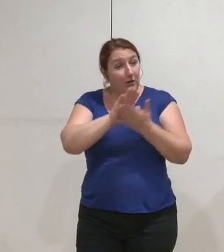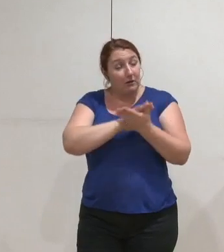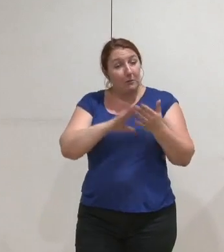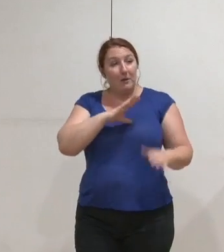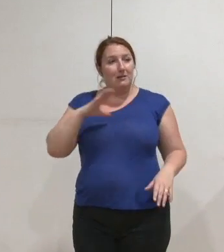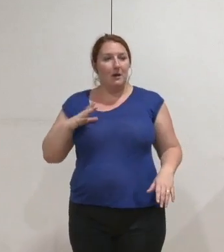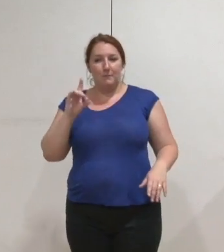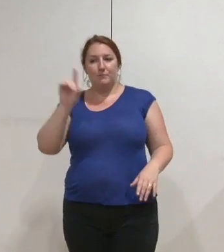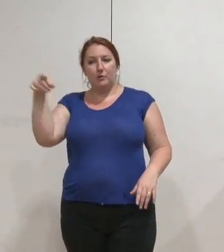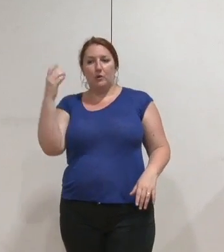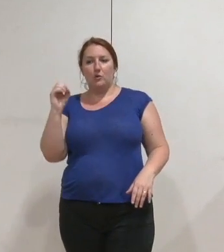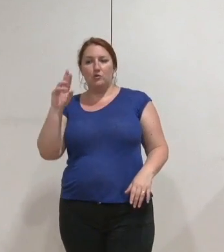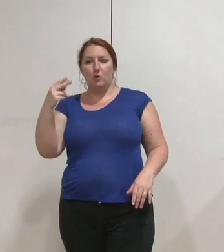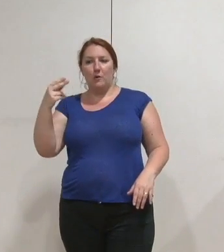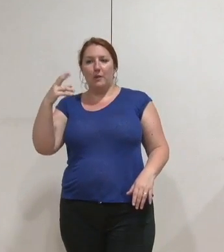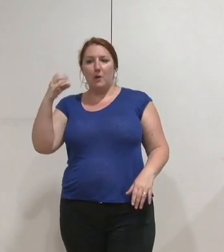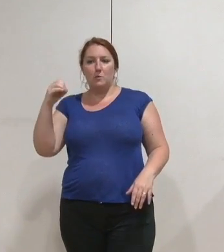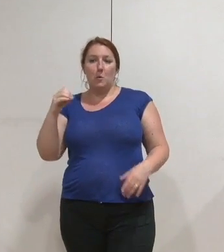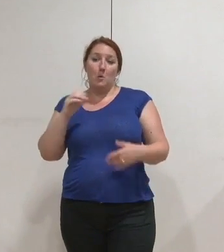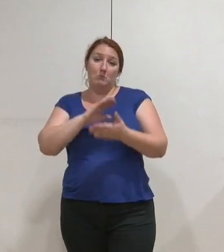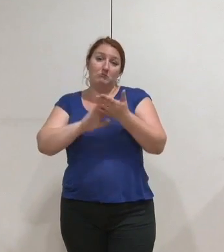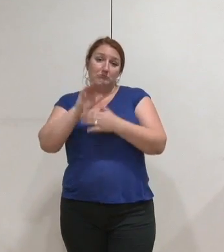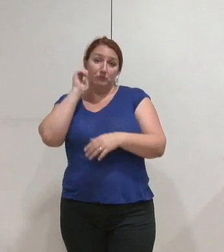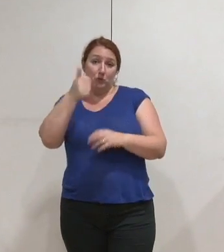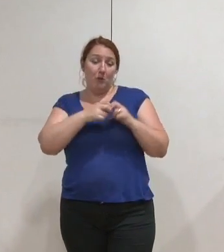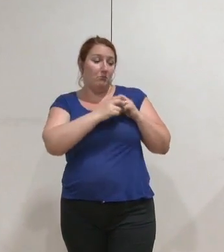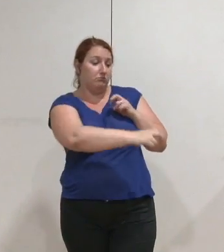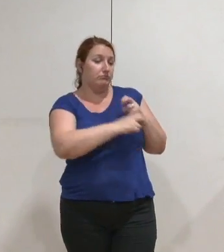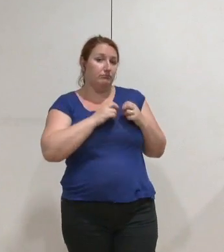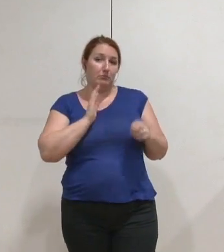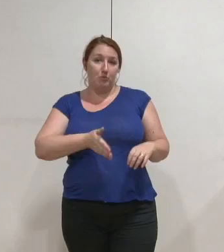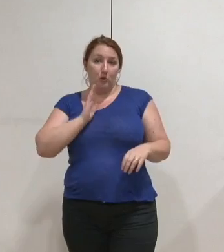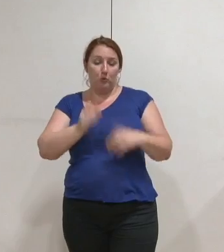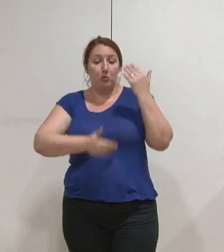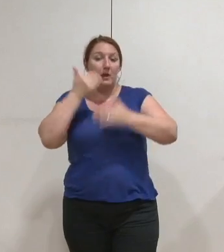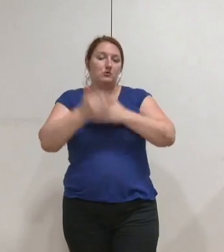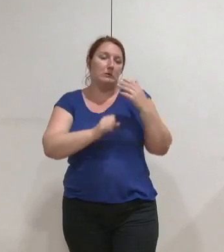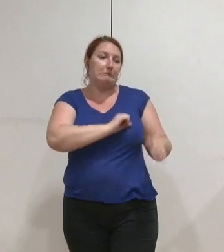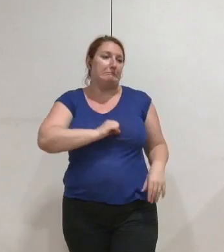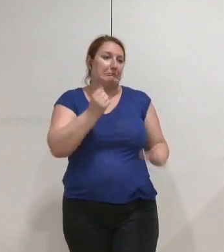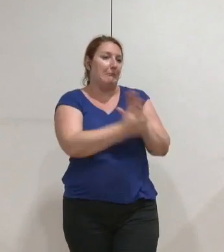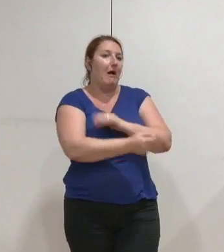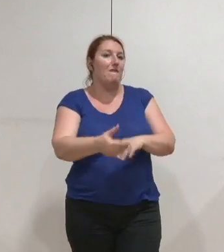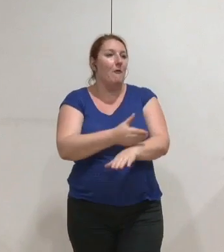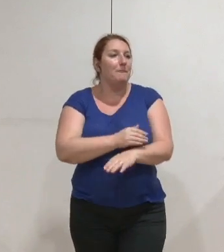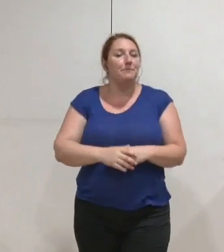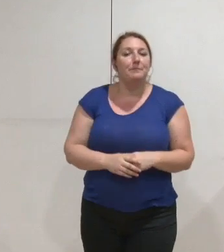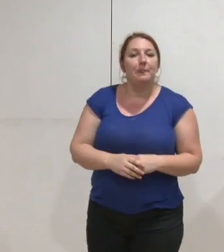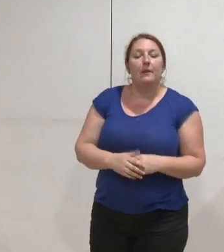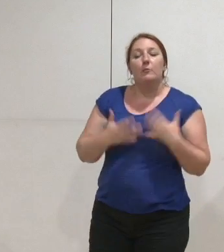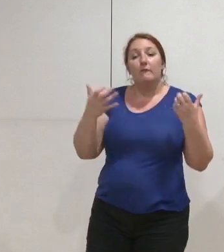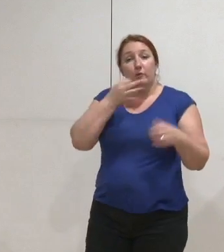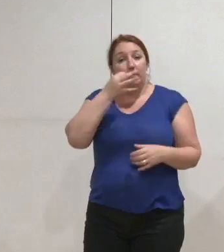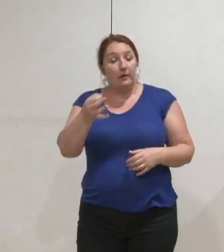dornano qui est obligé de faire demain un aller-retour sur Bordeaux elle va faire ça dans la journée moi je tiens à vous dire qu'entre